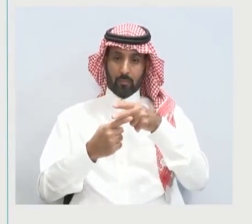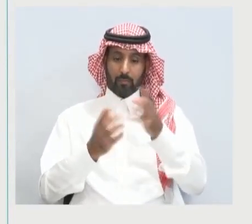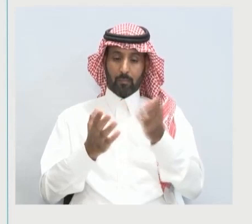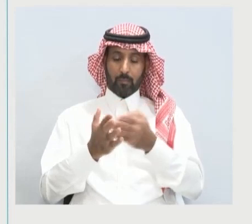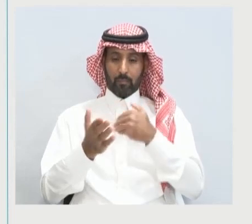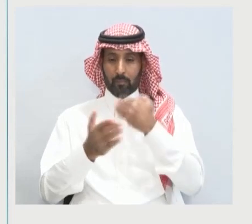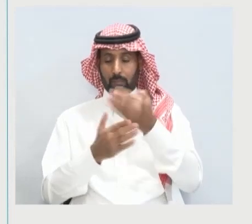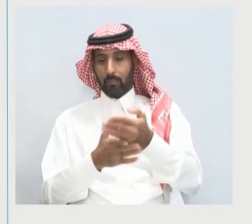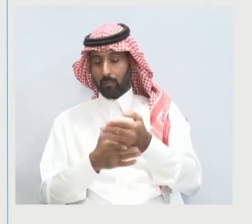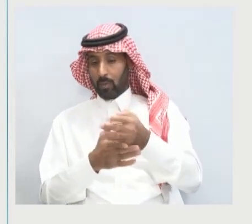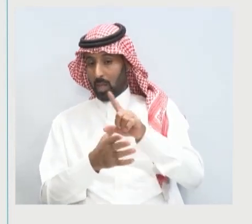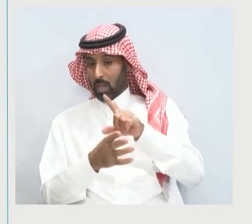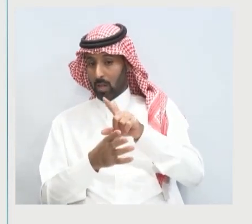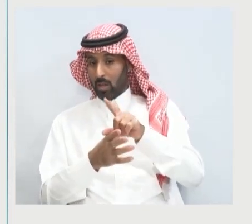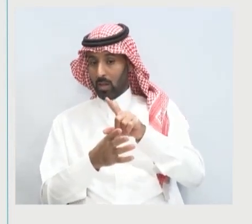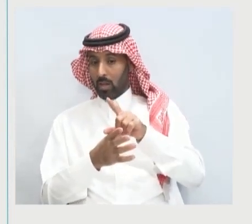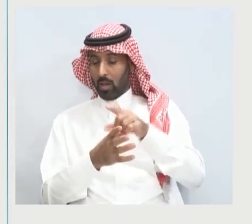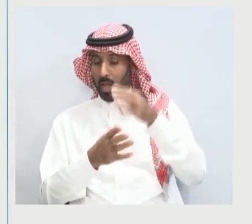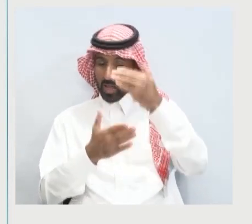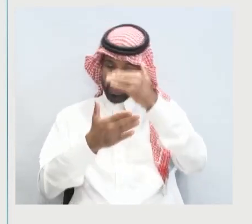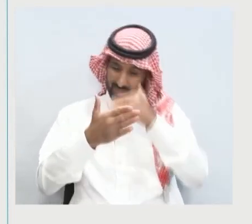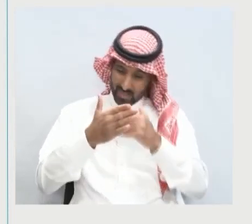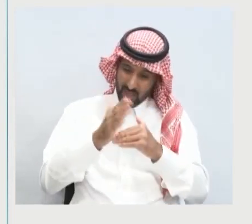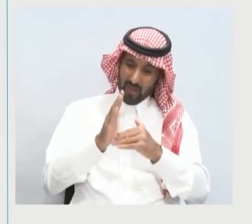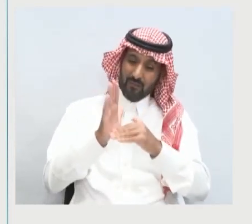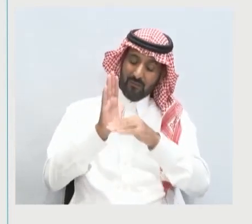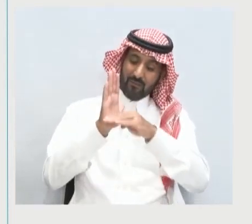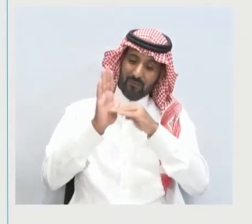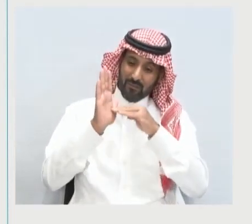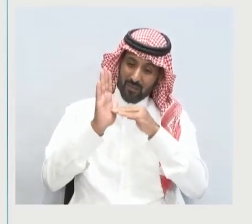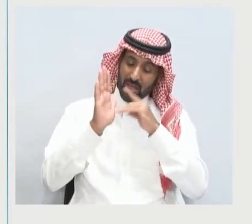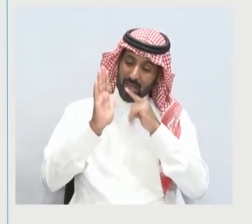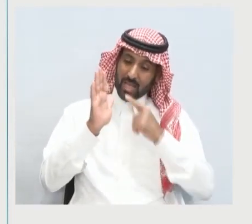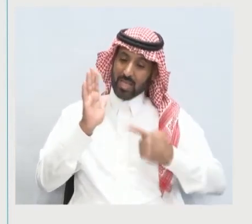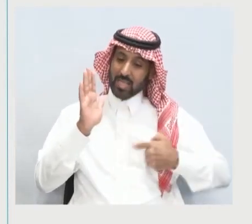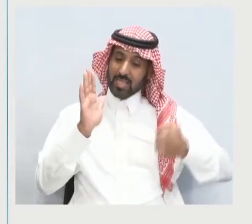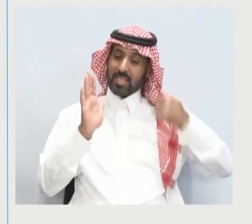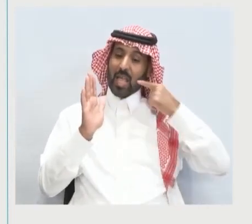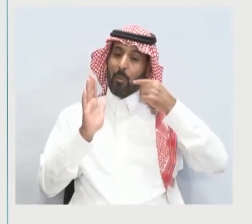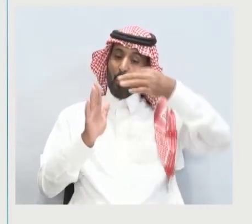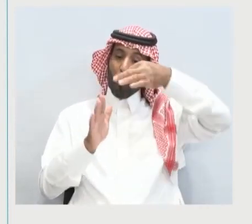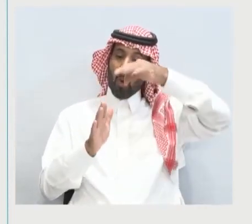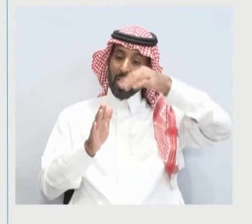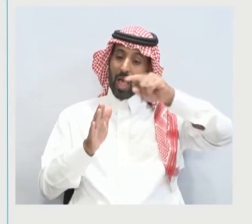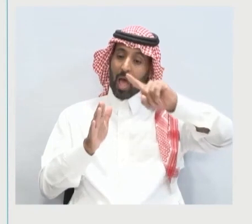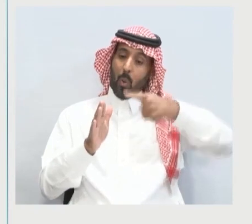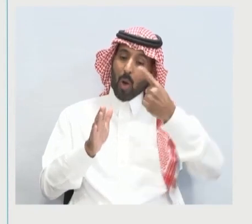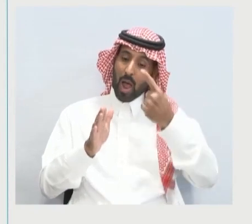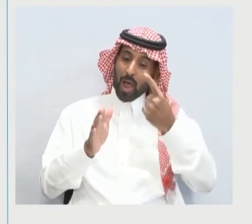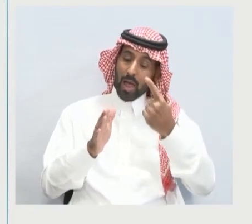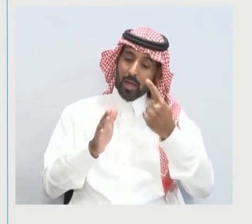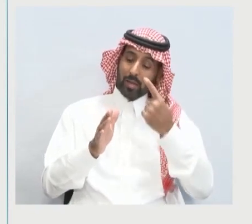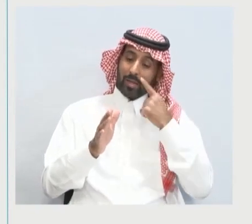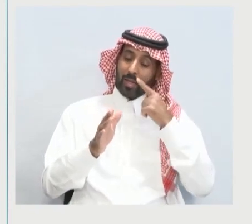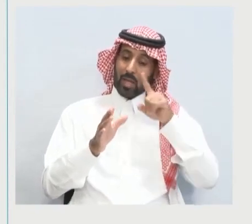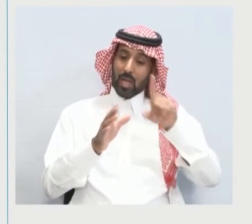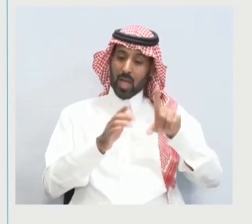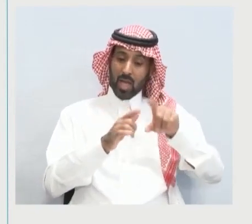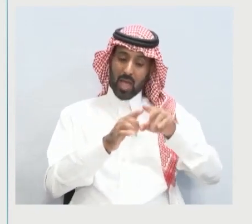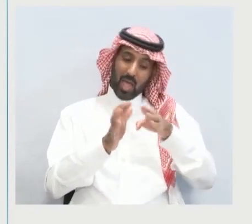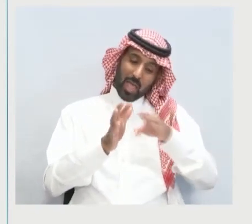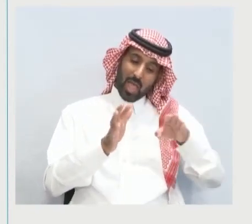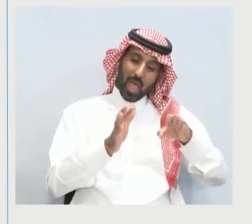من خلال في اسفل المصنف من الاسم ورقه واحد بضغط زر الفاره الايمن